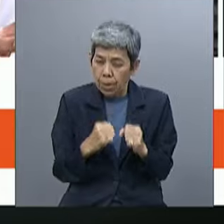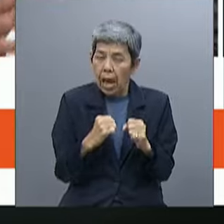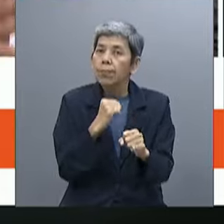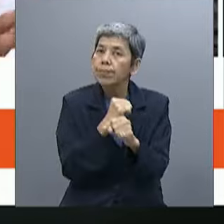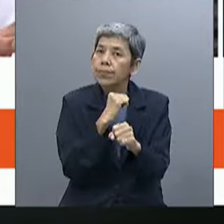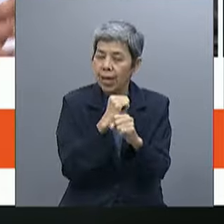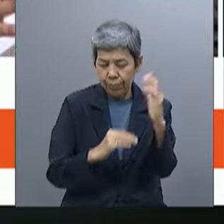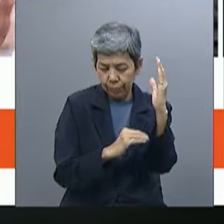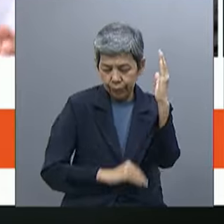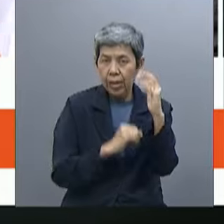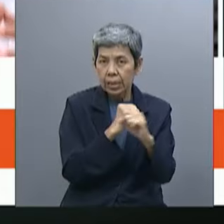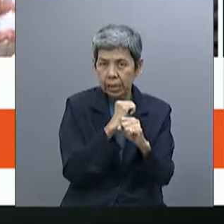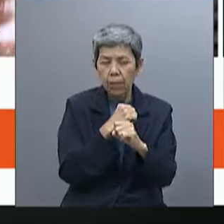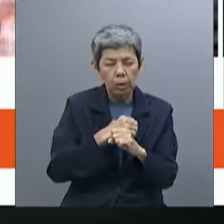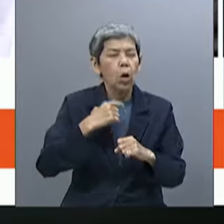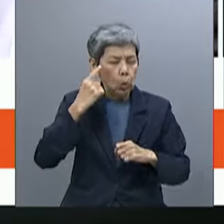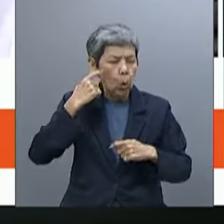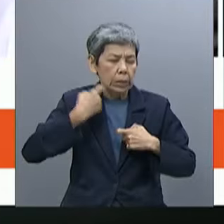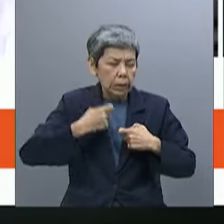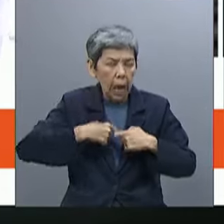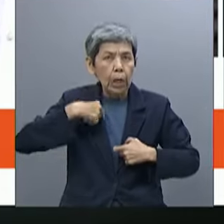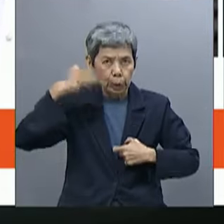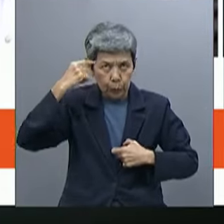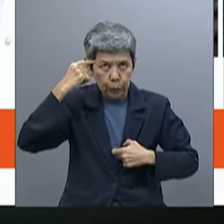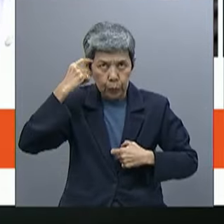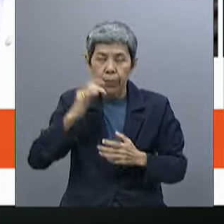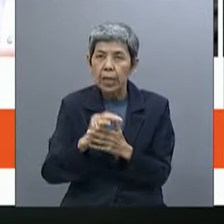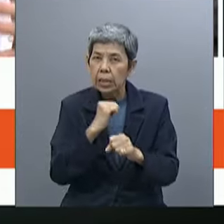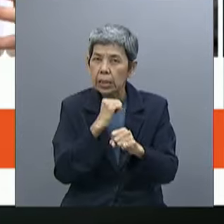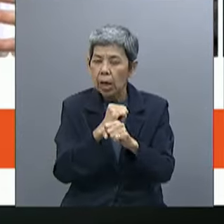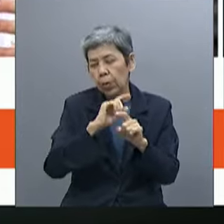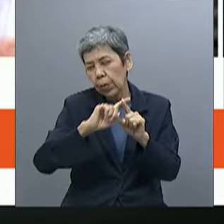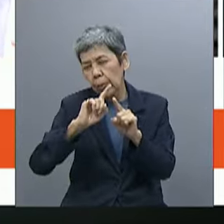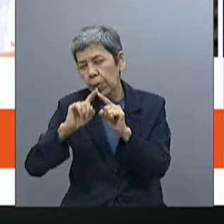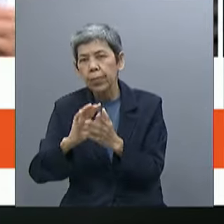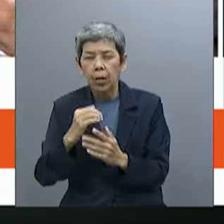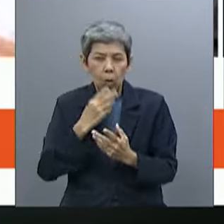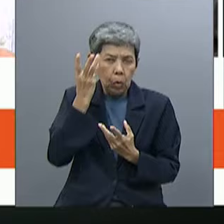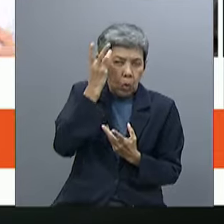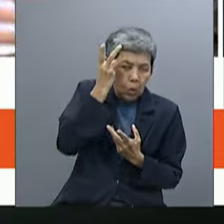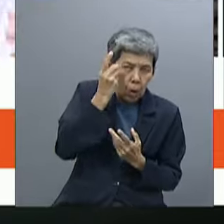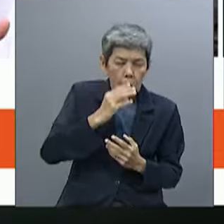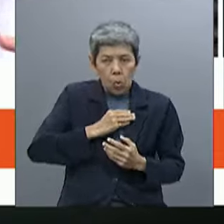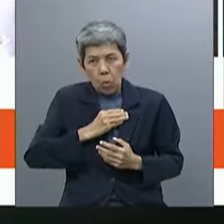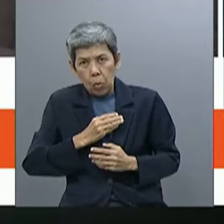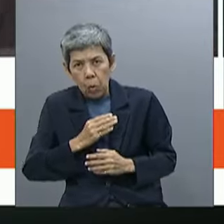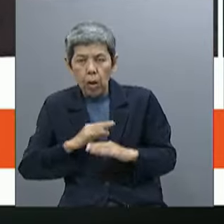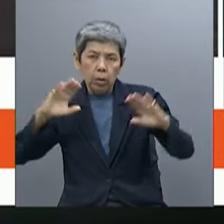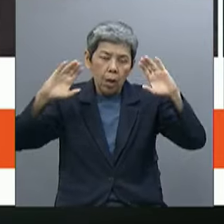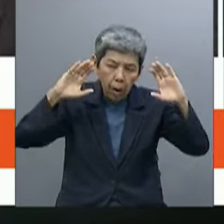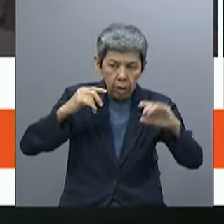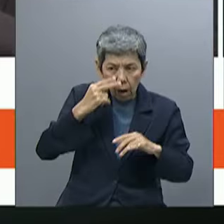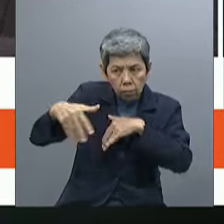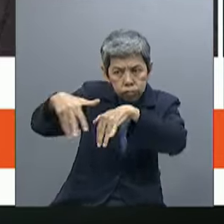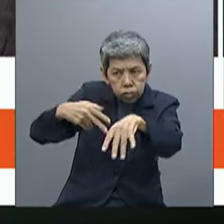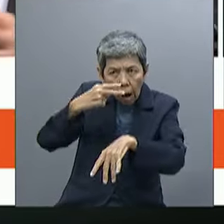ที่ในพื้นที่เป็นอย่างไรมันยากครับมันยากลำบากจริงๆในการทำงานแต่ละอย่างความหวาดกลัวความหวาดระแวงของฝ่ายรัฐต่อภาคประชา